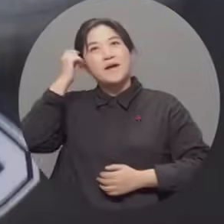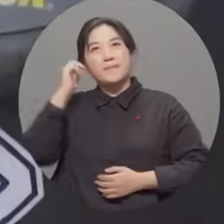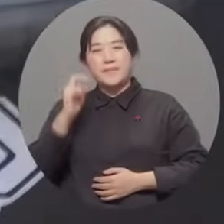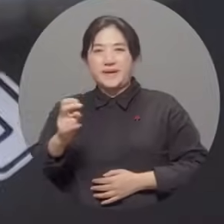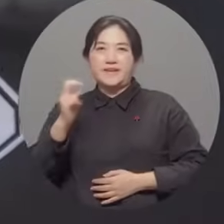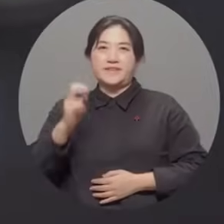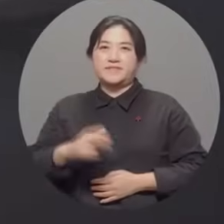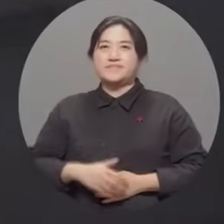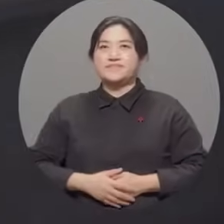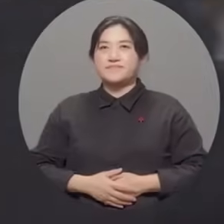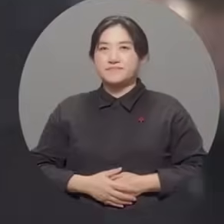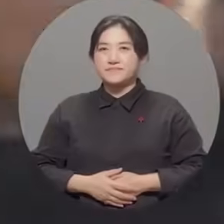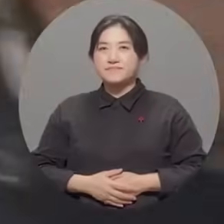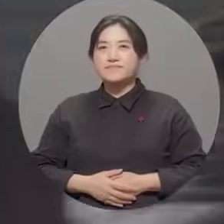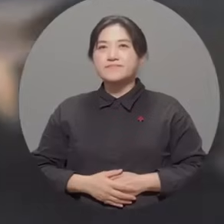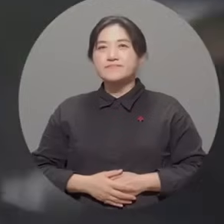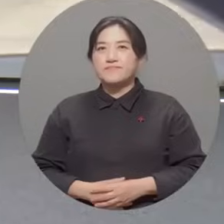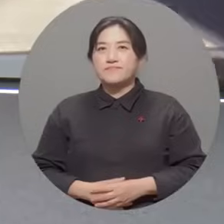MBC 뉴스 박정희입니다.